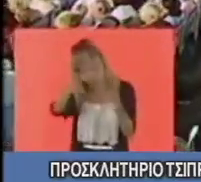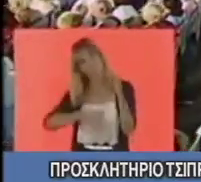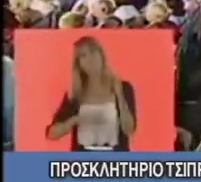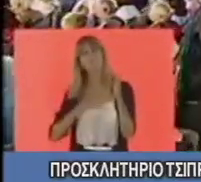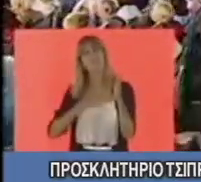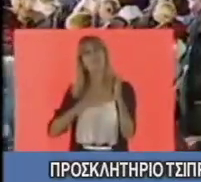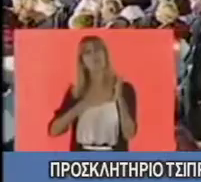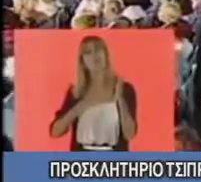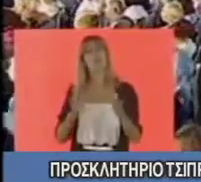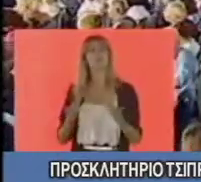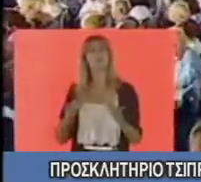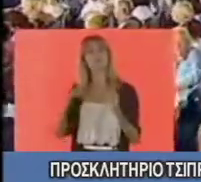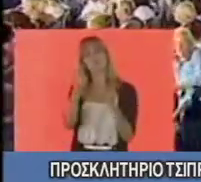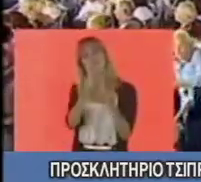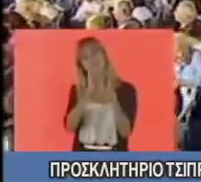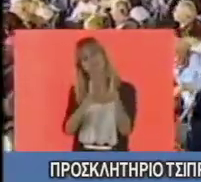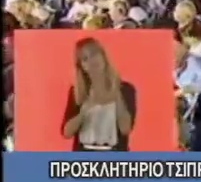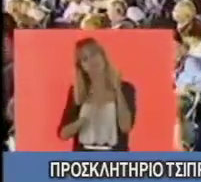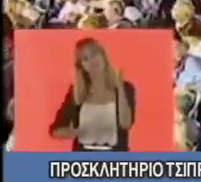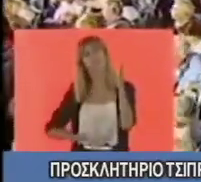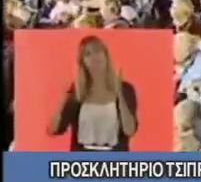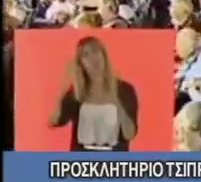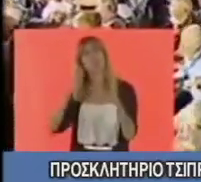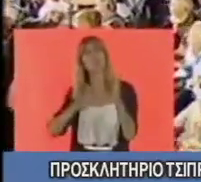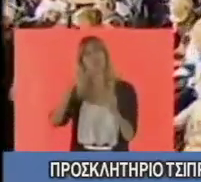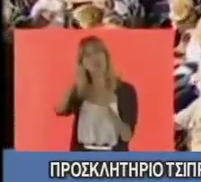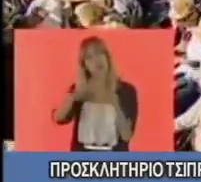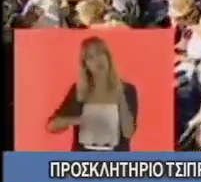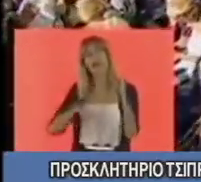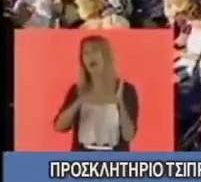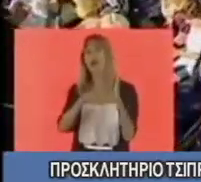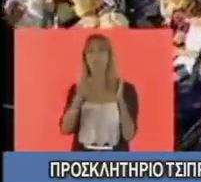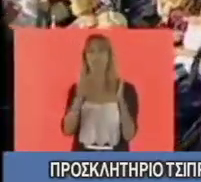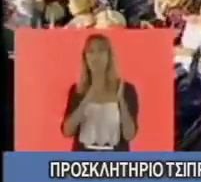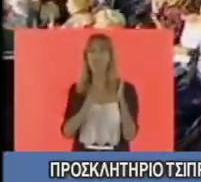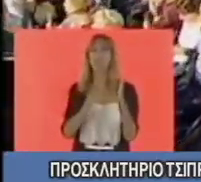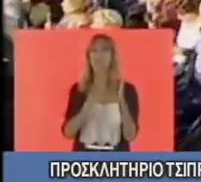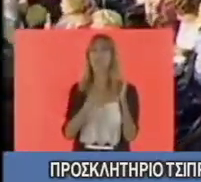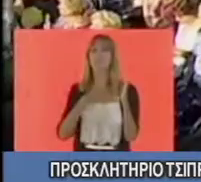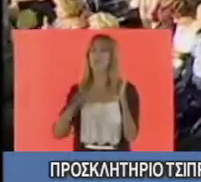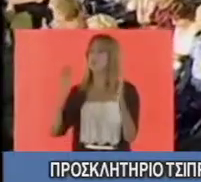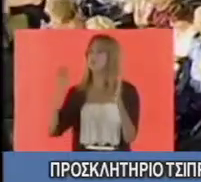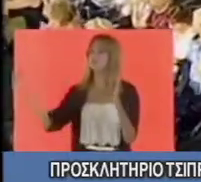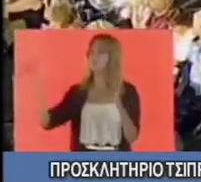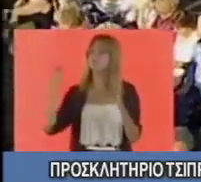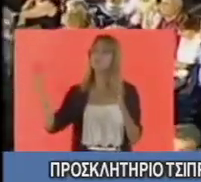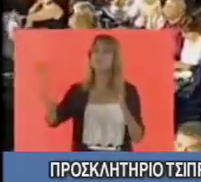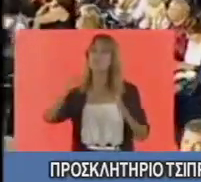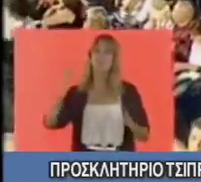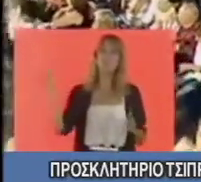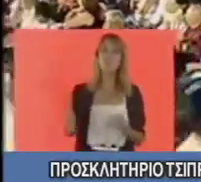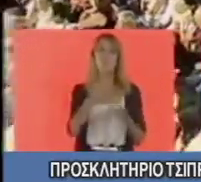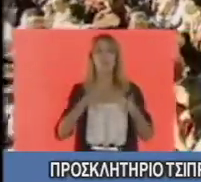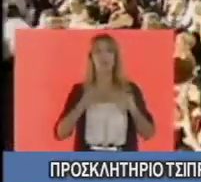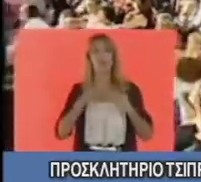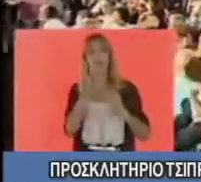δημοκρατικό μας προσκλητήριο σε κάθε νέα και σε κάθε νέο, σε κάθε δημοκράτη και προοδευτικό